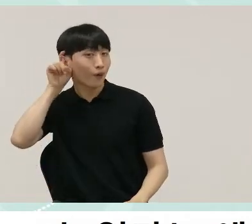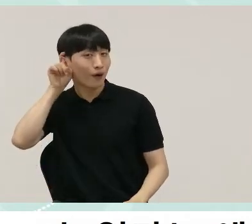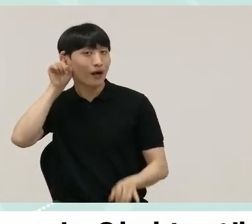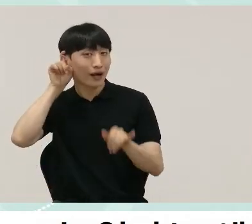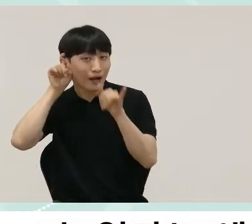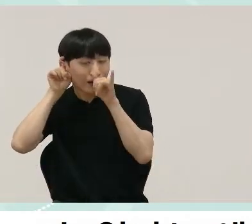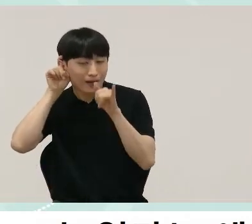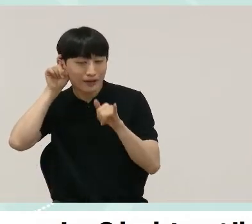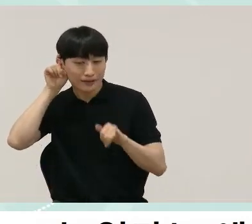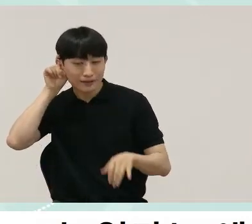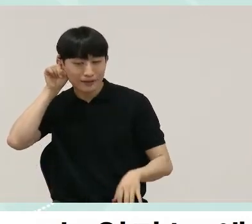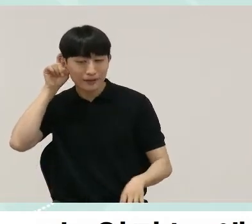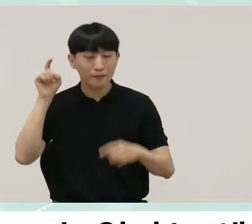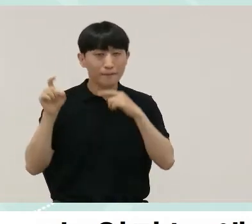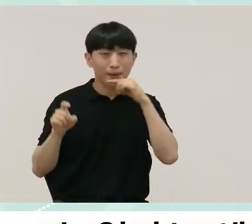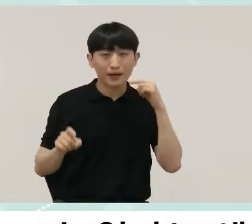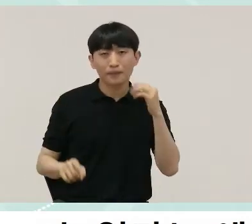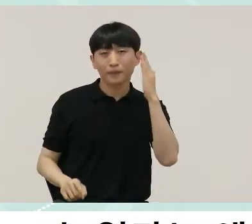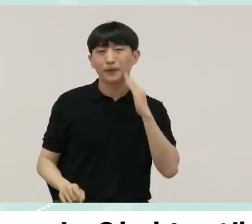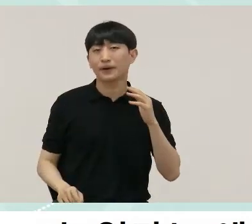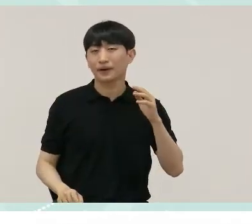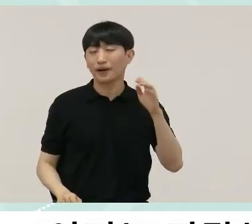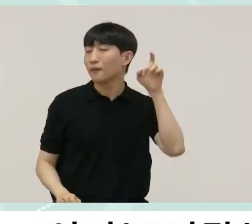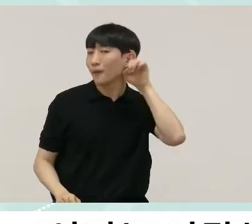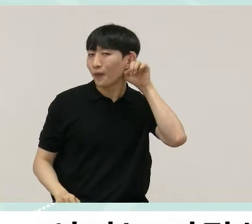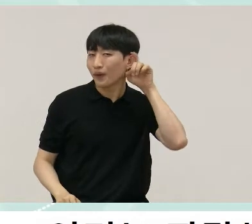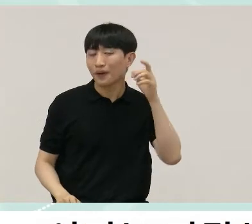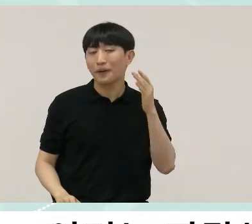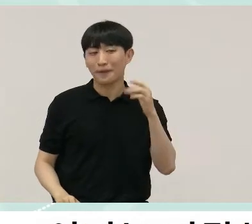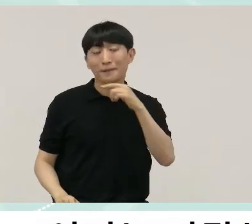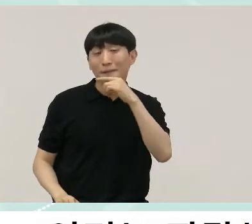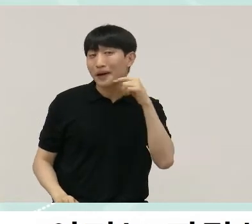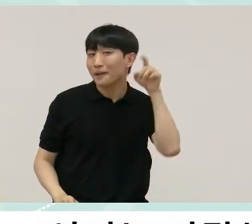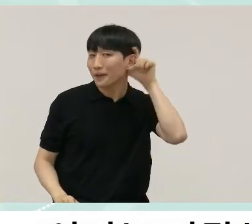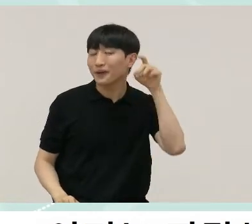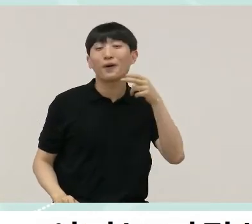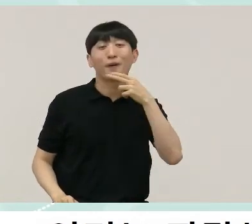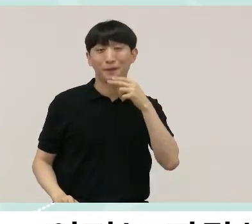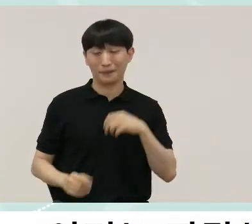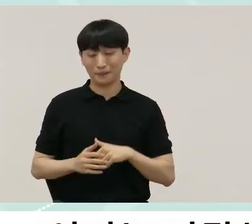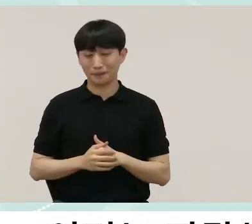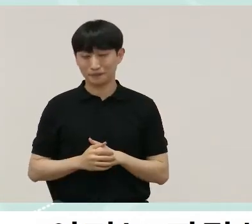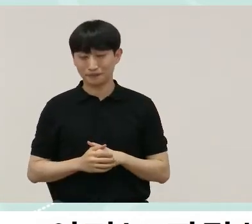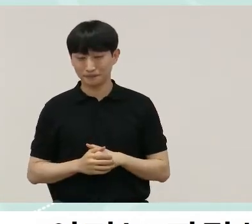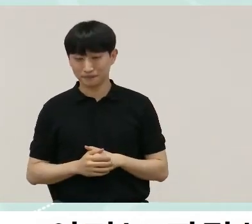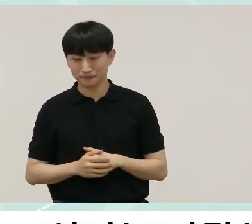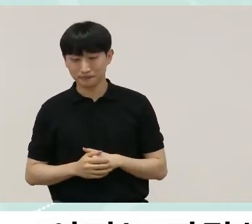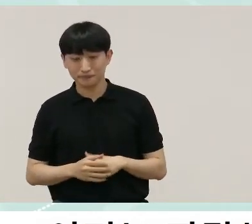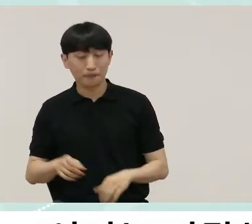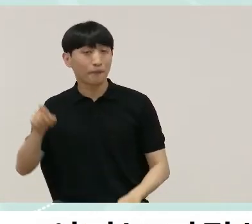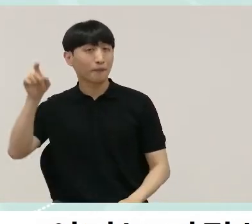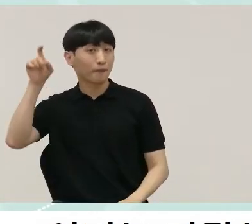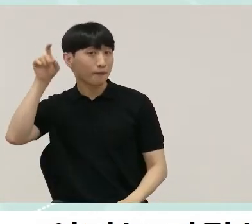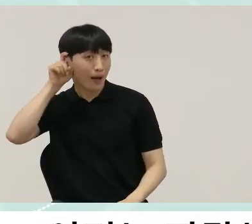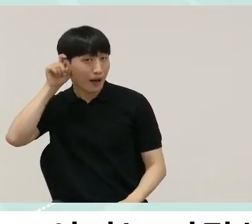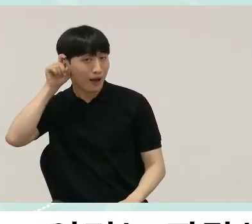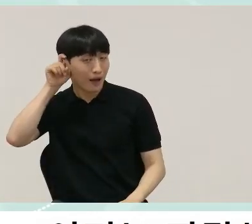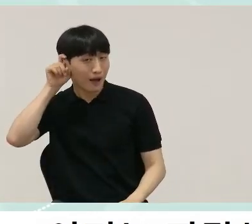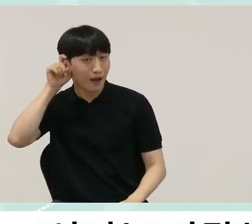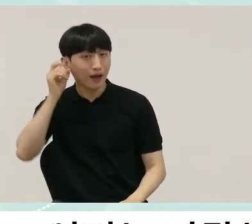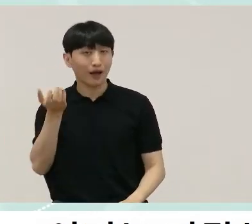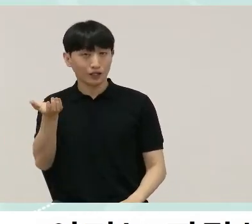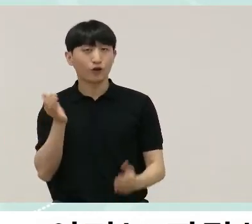바가 보청기를 착용하지 않은 그룹인데 수술 전에 수능 청력 역치, 그 다음에 음절 평가